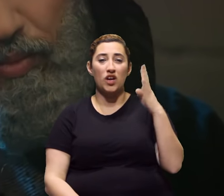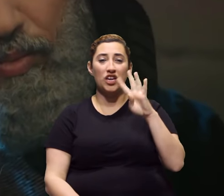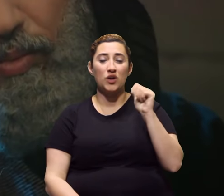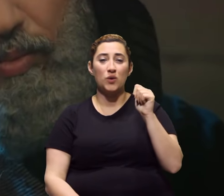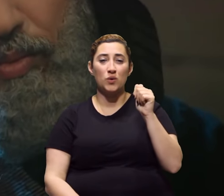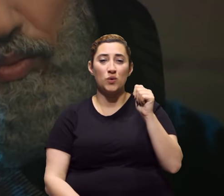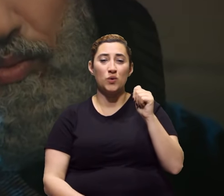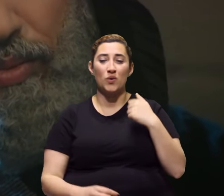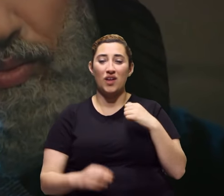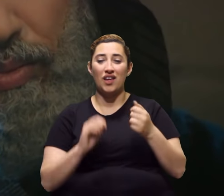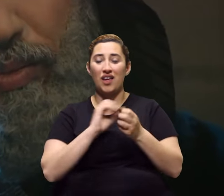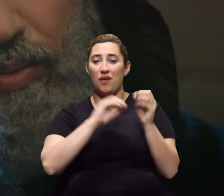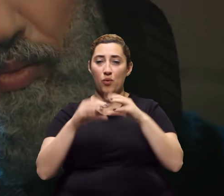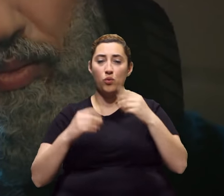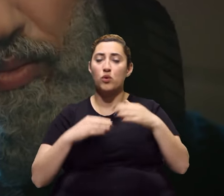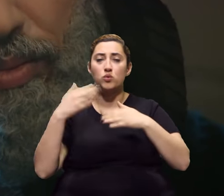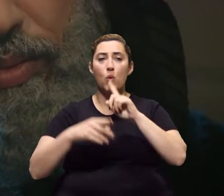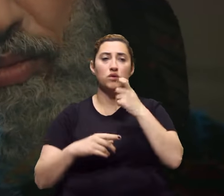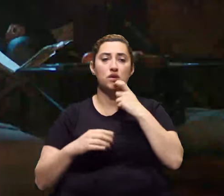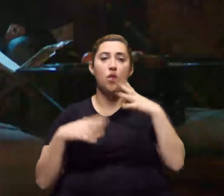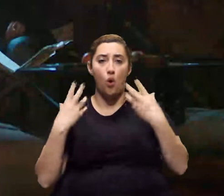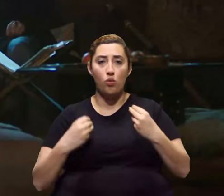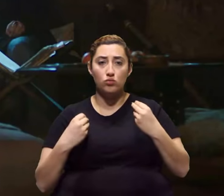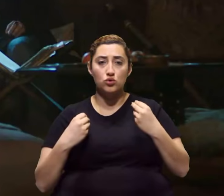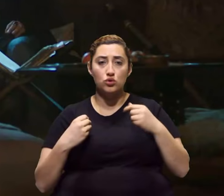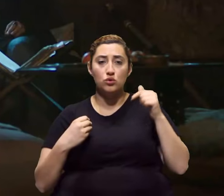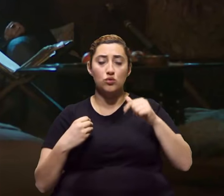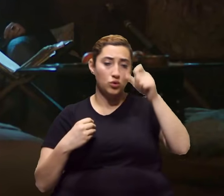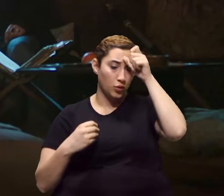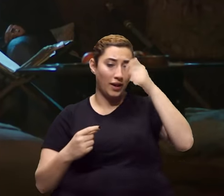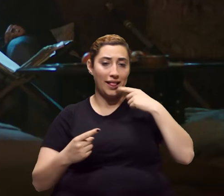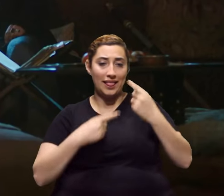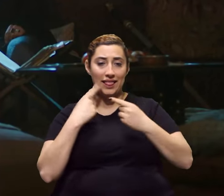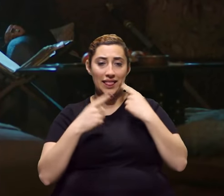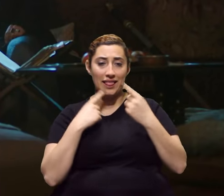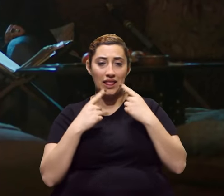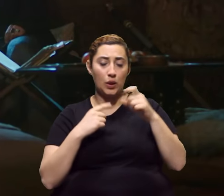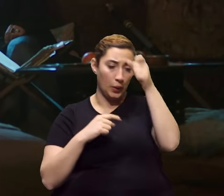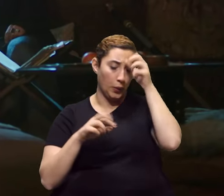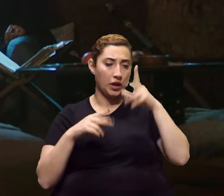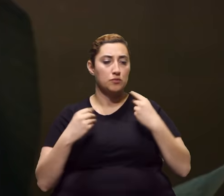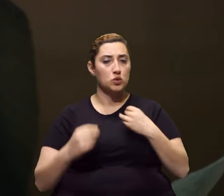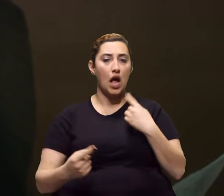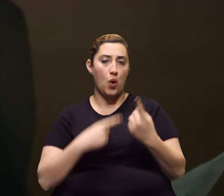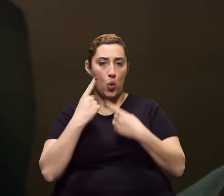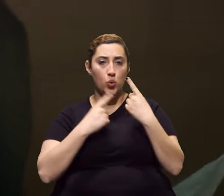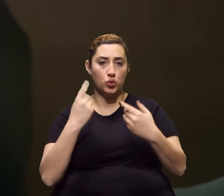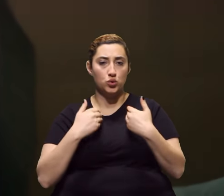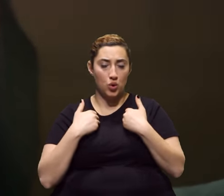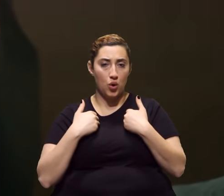tam 10 sene geçmiş idi. Artık Türk diline bir Türk kadar hakim idi.